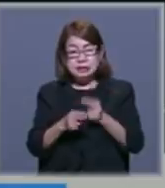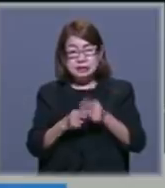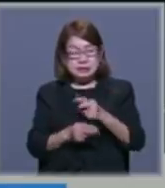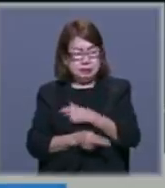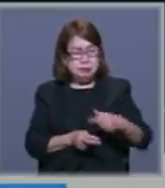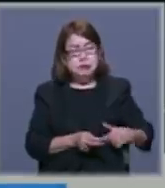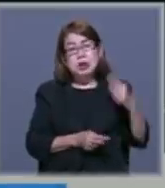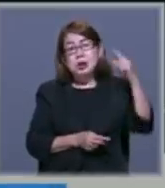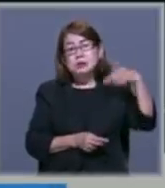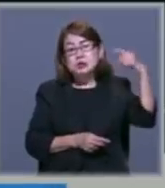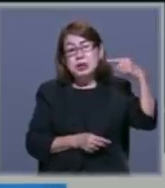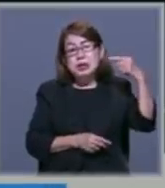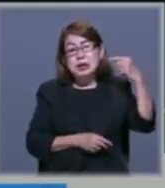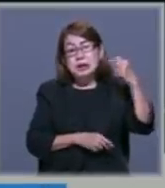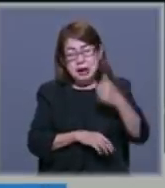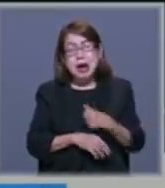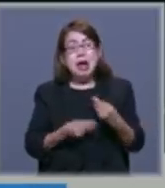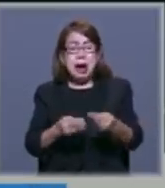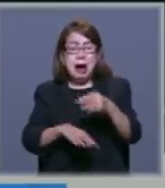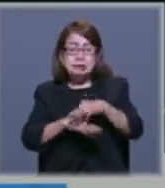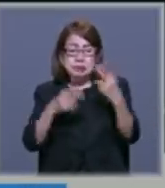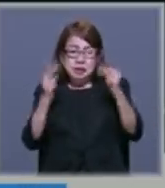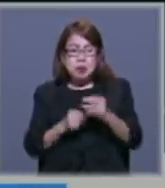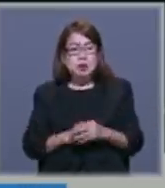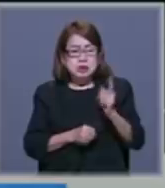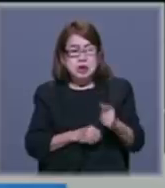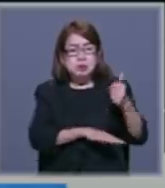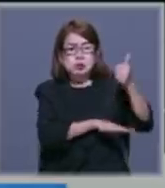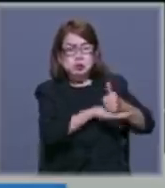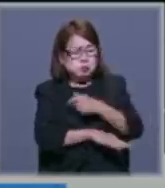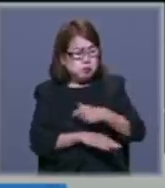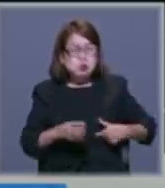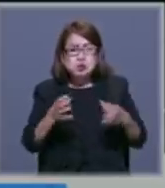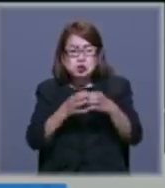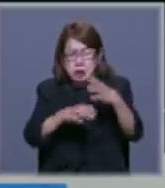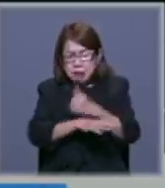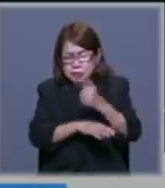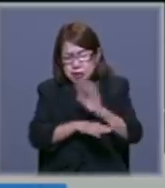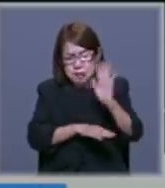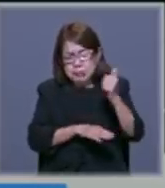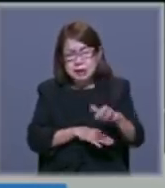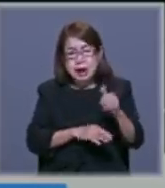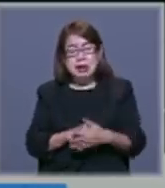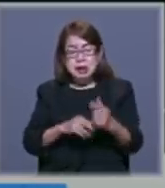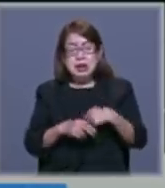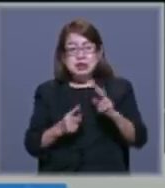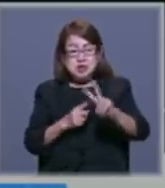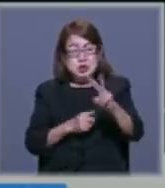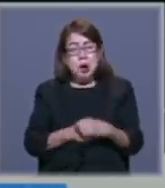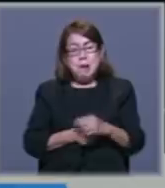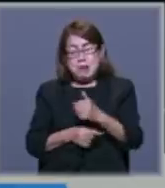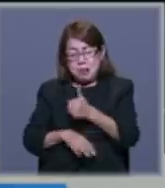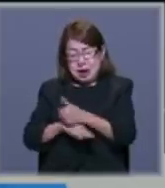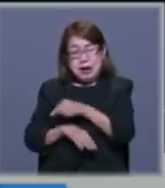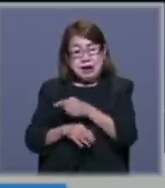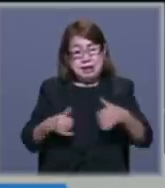จจะไปขัดกับหลักเรื่องสถาบันกษัตริย์ทรงอยู่เหนือการเมืองนะครับส่วนอีกท่านหนึ่งบอกว่าการยุบนั้นเพราะว่าการทำแ